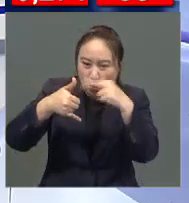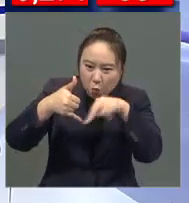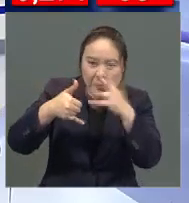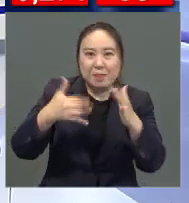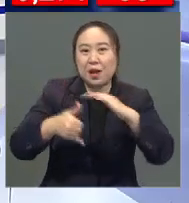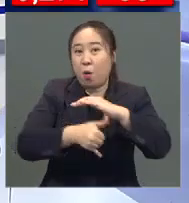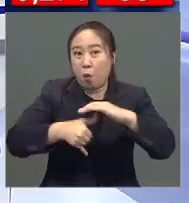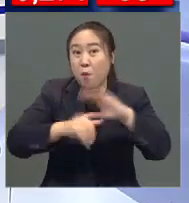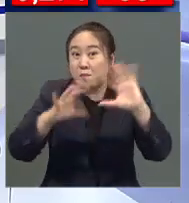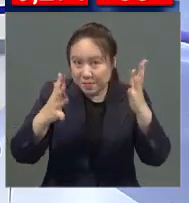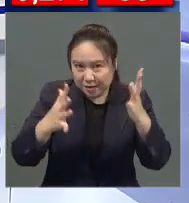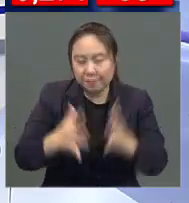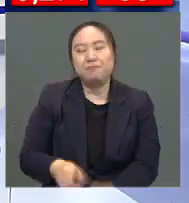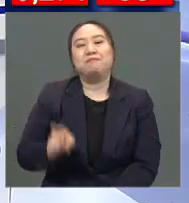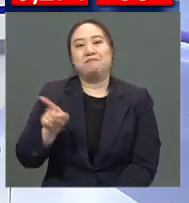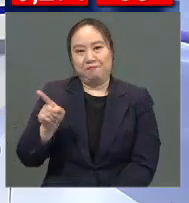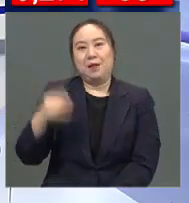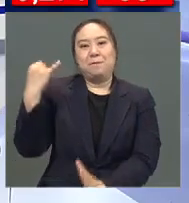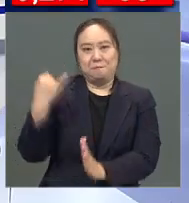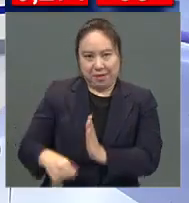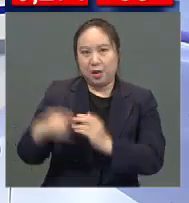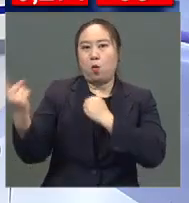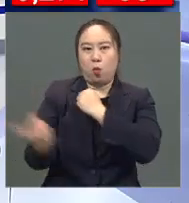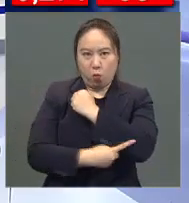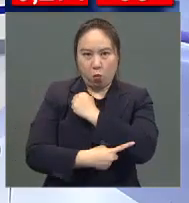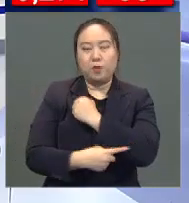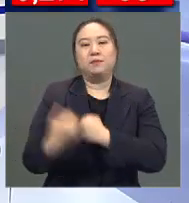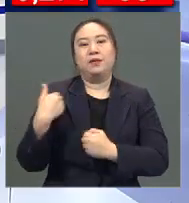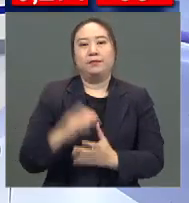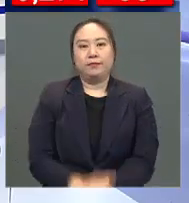ทควอรันทีนจะต้องมีการลงโทษตามกฎหมาย ใช่ค่ะ